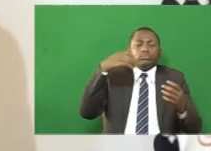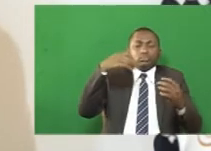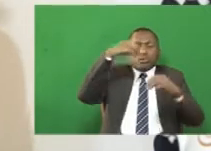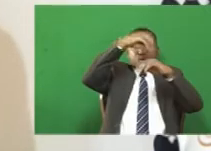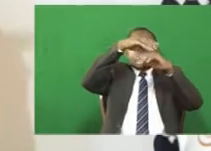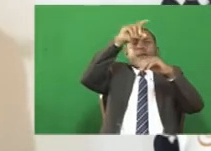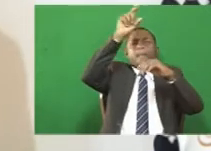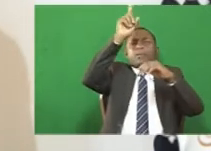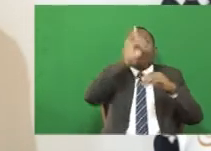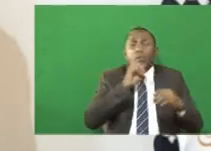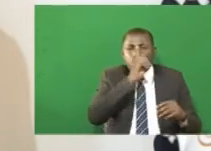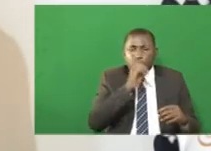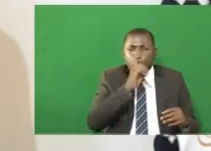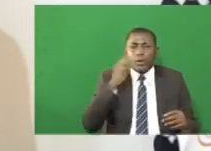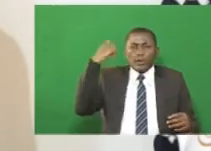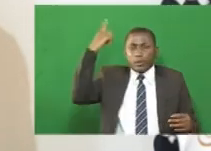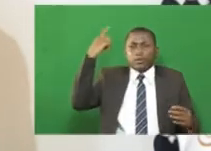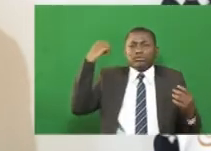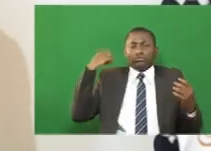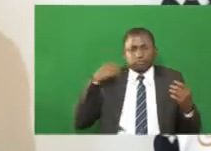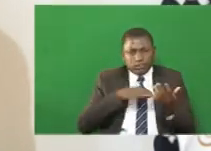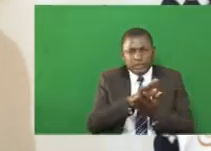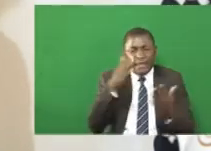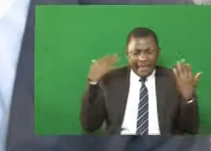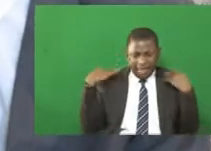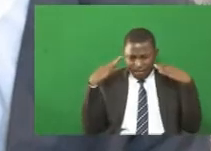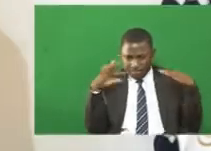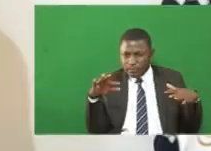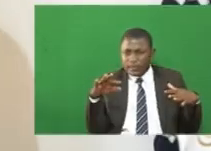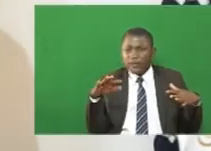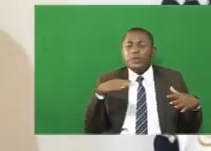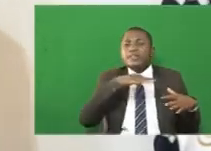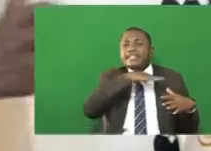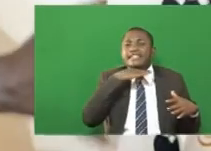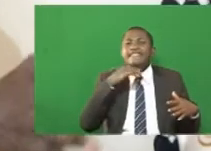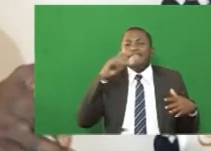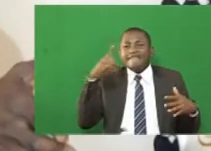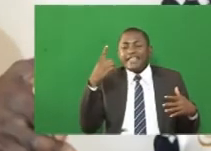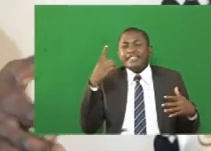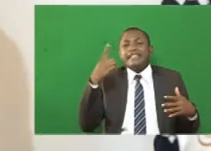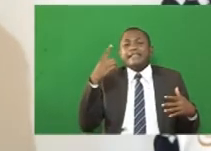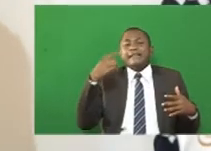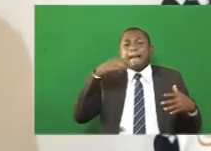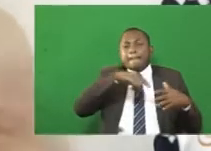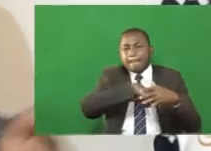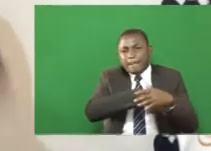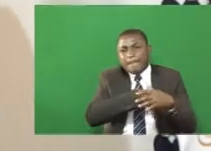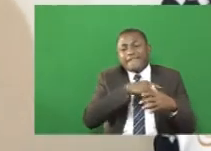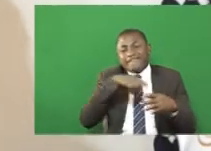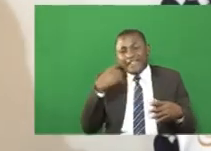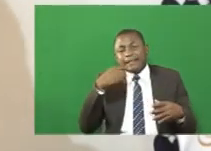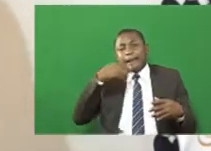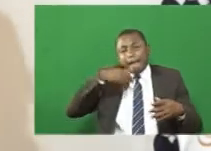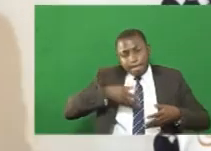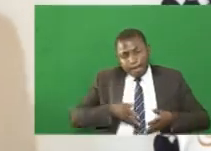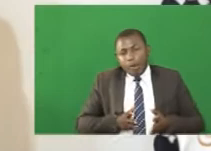oti ndichatuma ngirozi ichasvika uraya matangwe. Ikaona ropa padho, it will pass over. Warai. Ichapfura. Ipinde mba